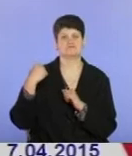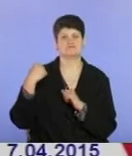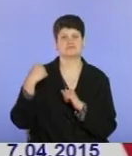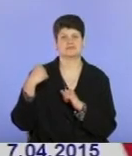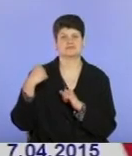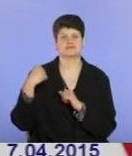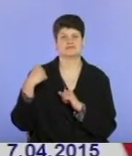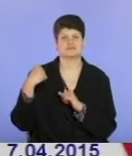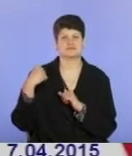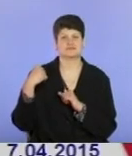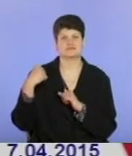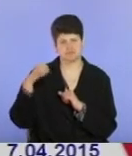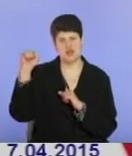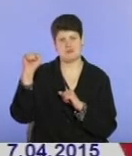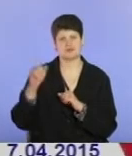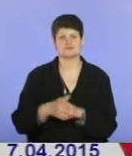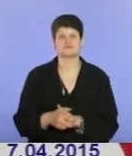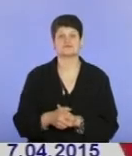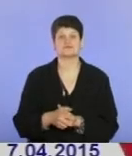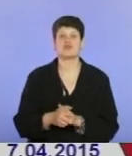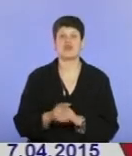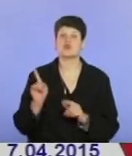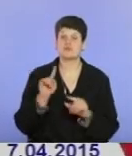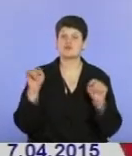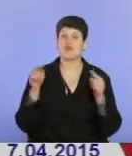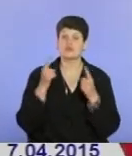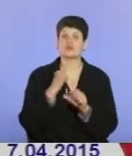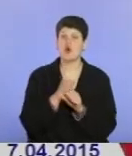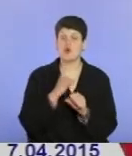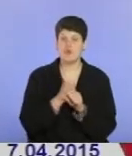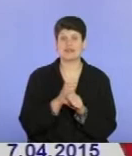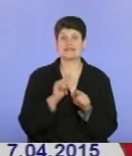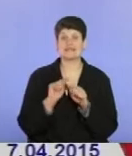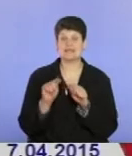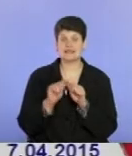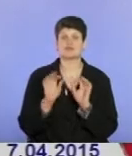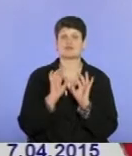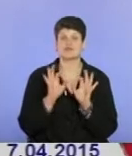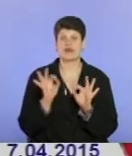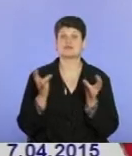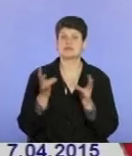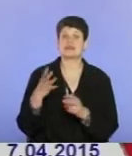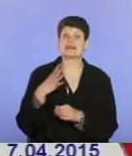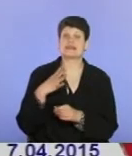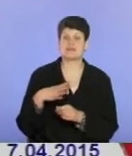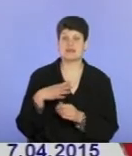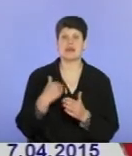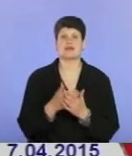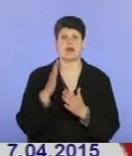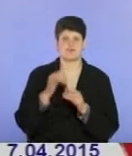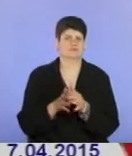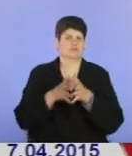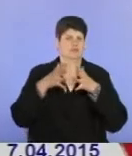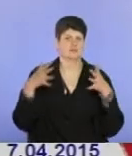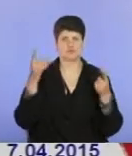так переміг щоб створювати роботи із сірників розповідає Мар'ян потрібне терпіння а для масштабних творів